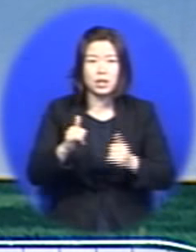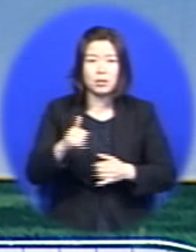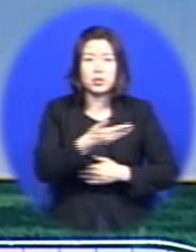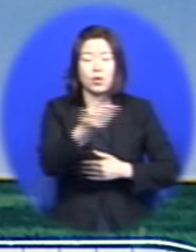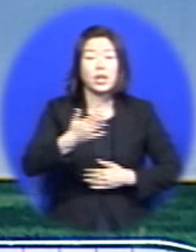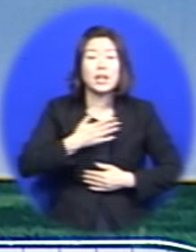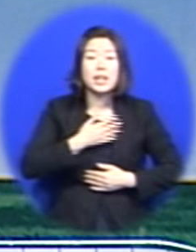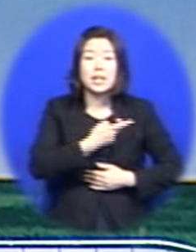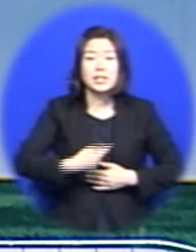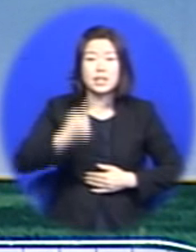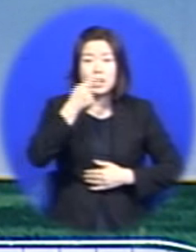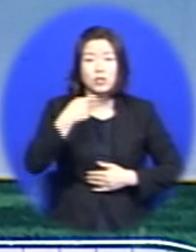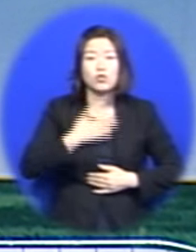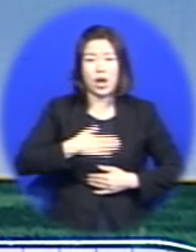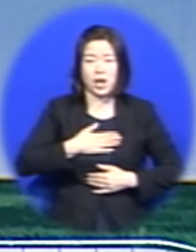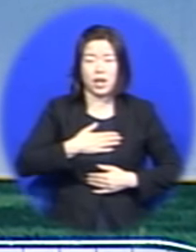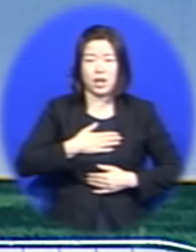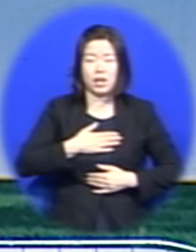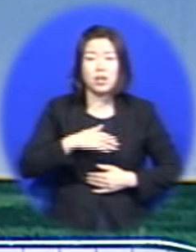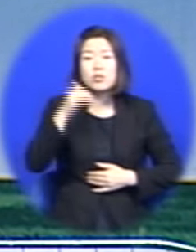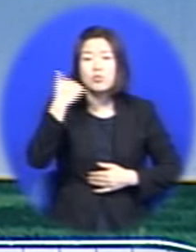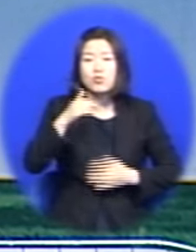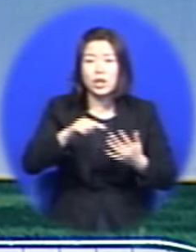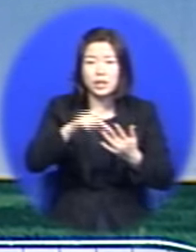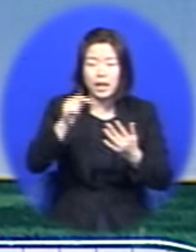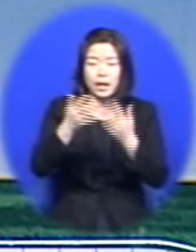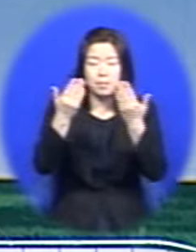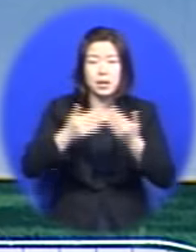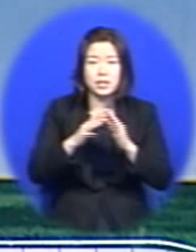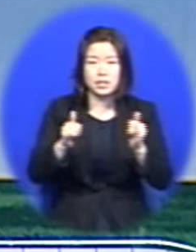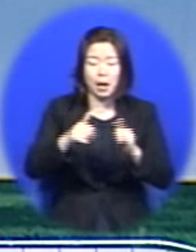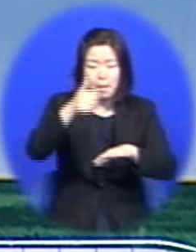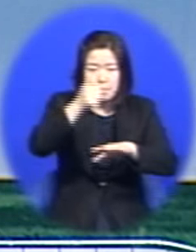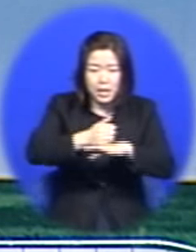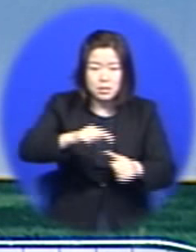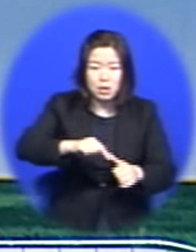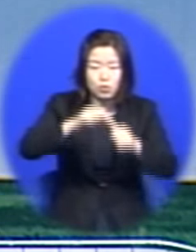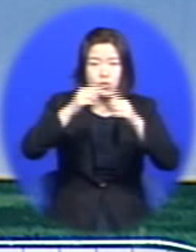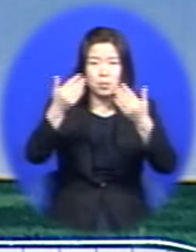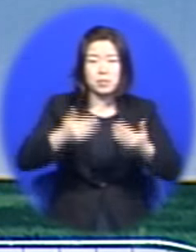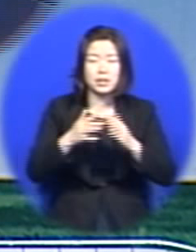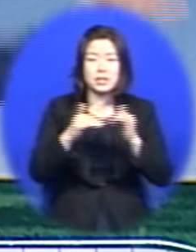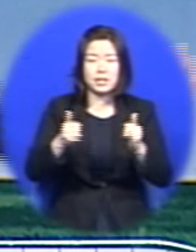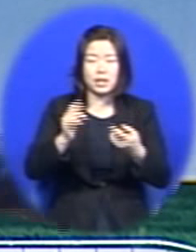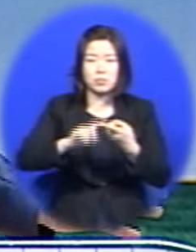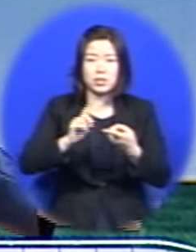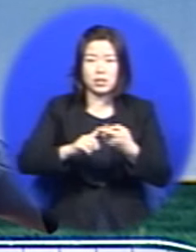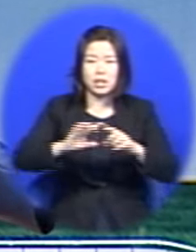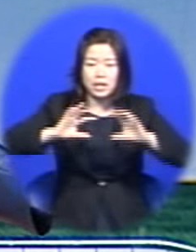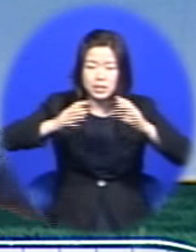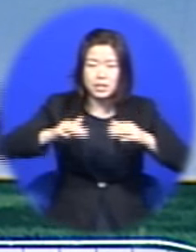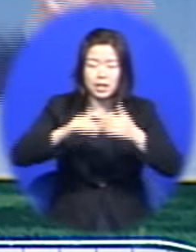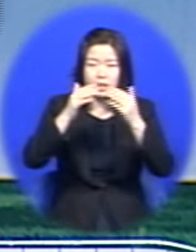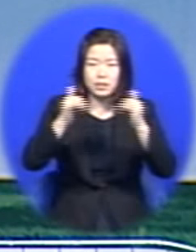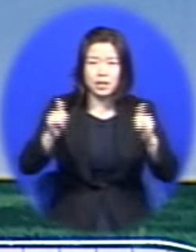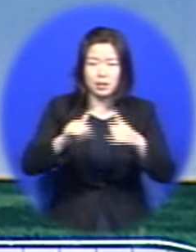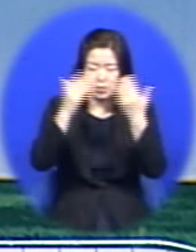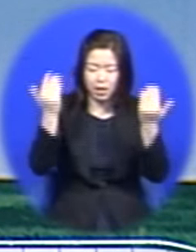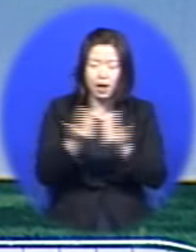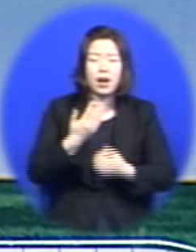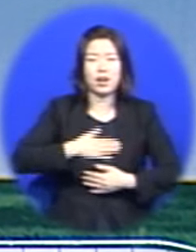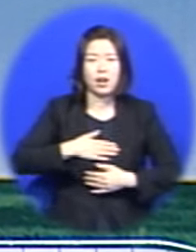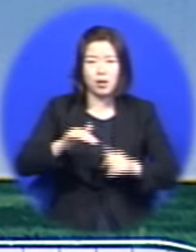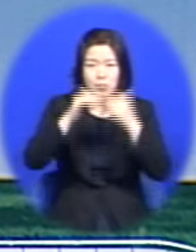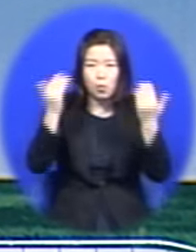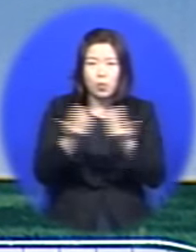알리라. 누가 택함 받은 사람인지 누가 마지막에 구원 받을 사람인지 세상 사람이 다 안다 그랬어요. 모든 사람이